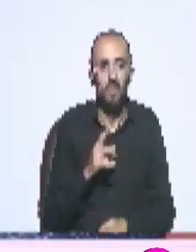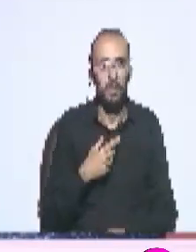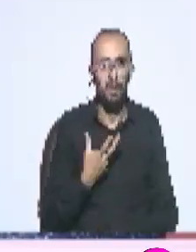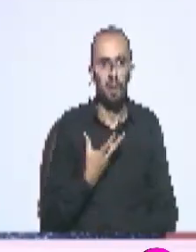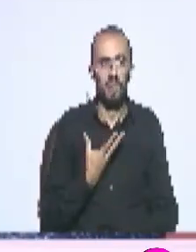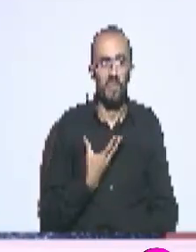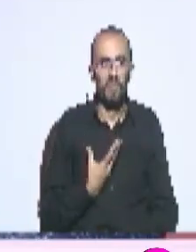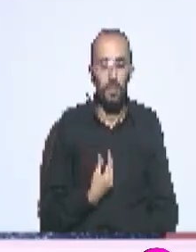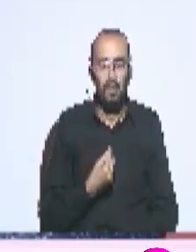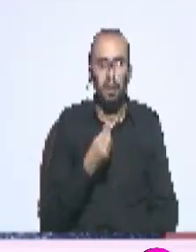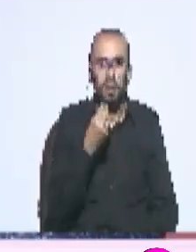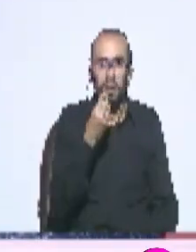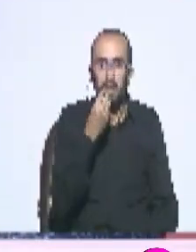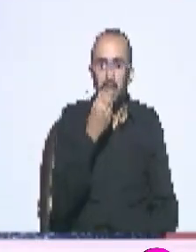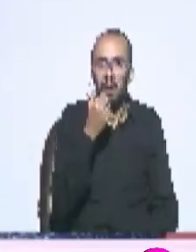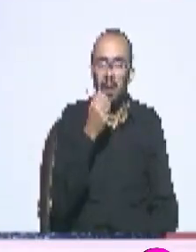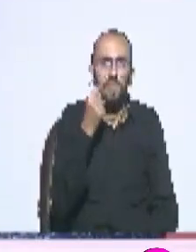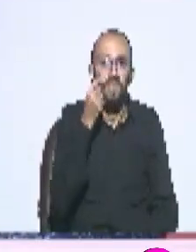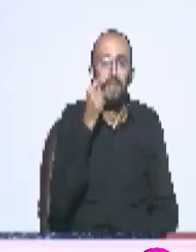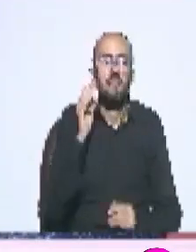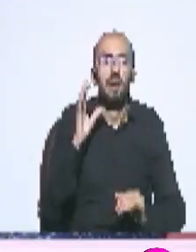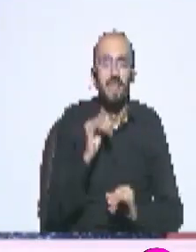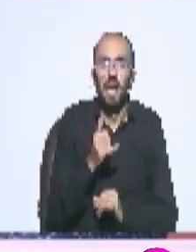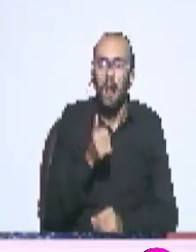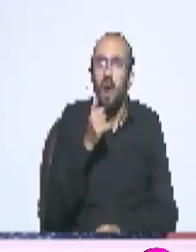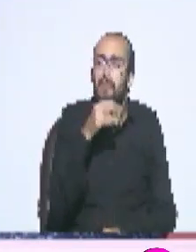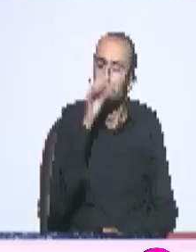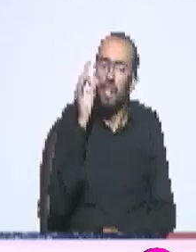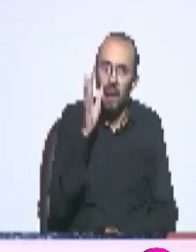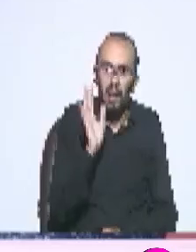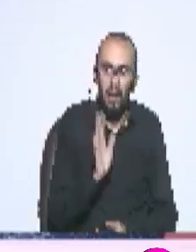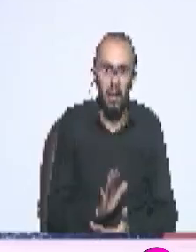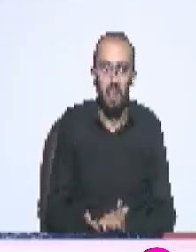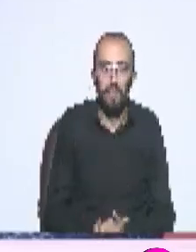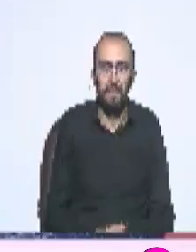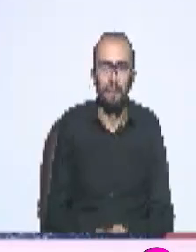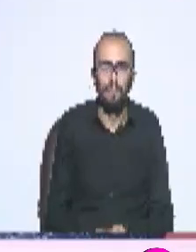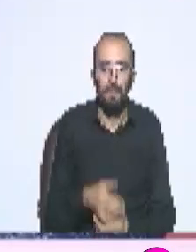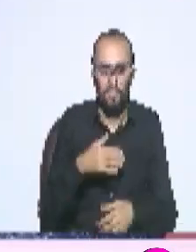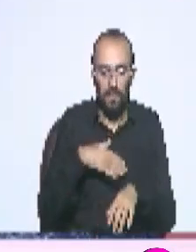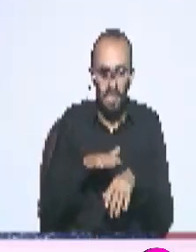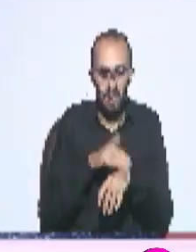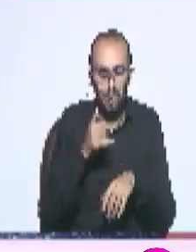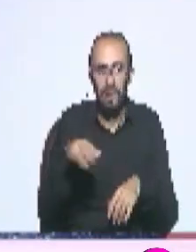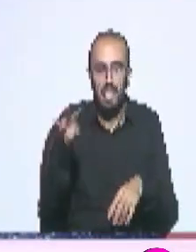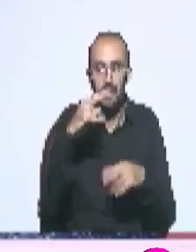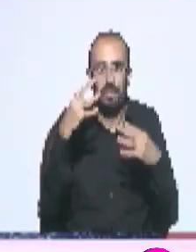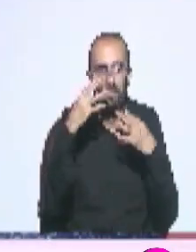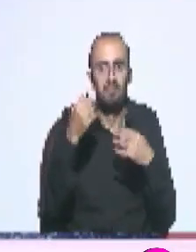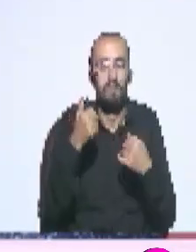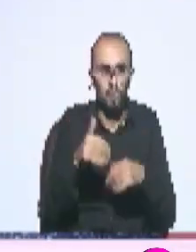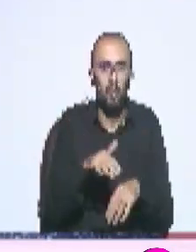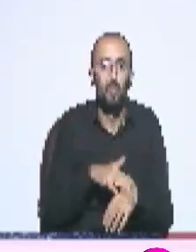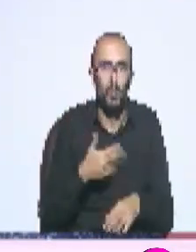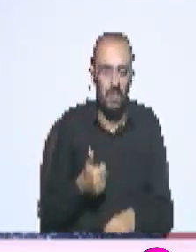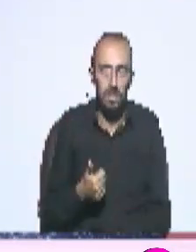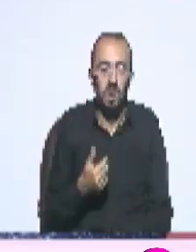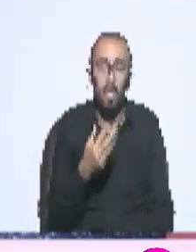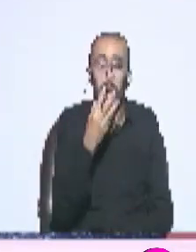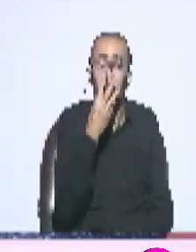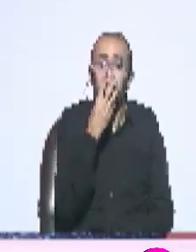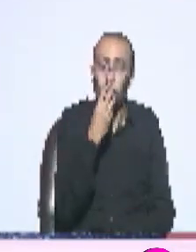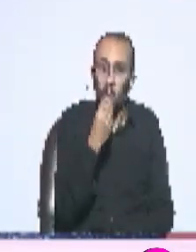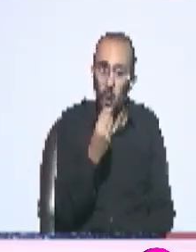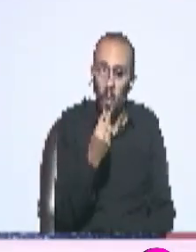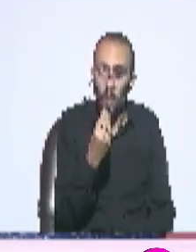اتبع عادات صحيه على مستوى الجسد صحيح حاسس كويس والناس شايفه ده الروح